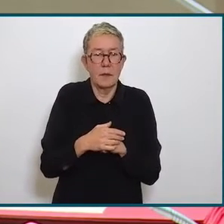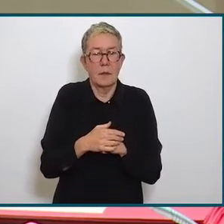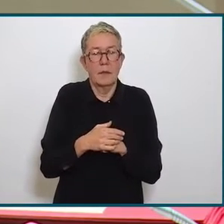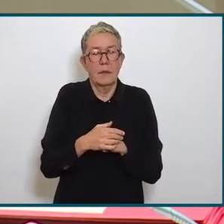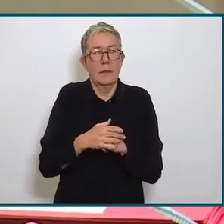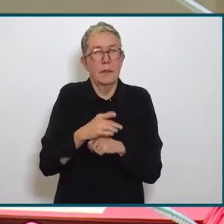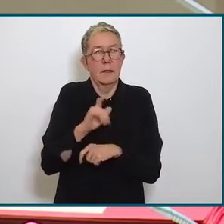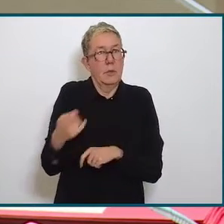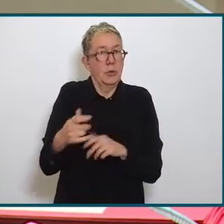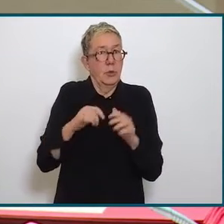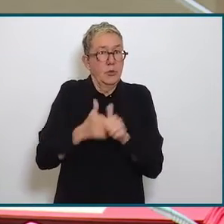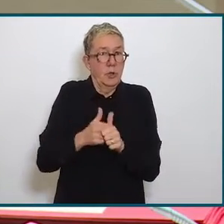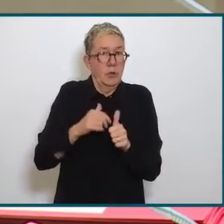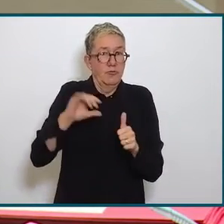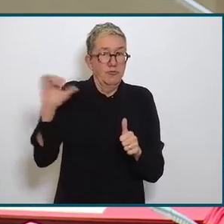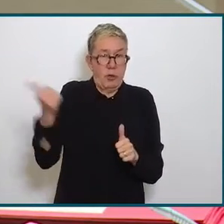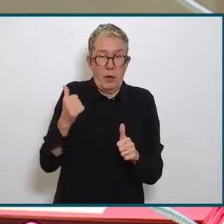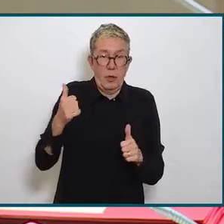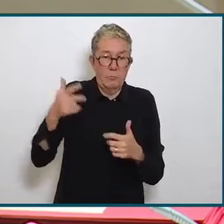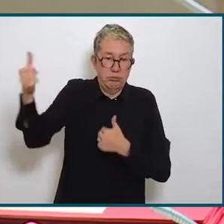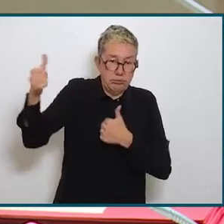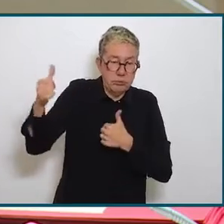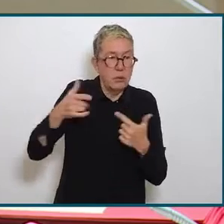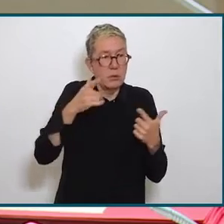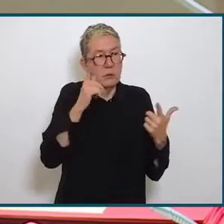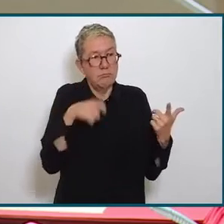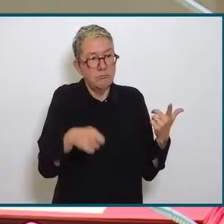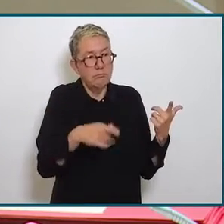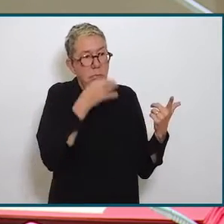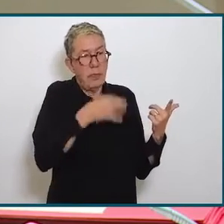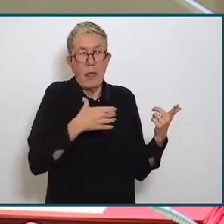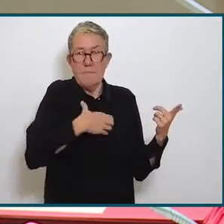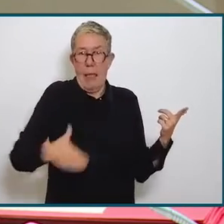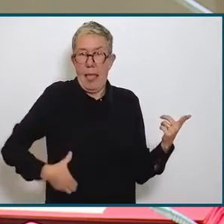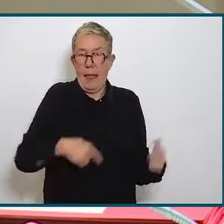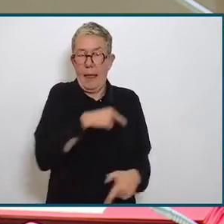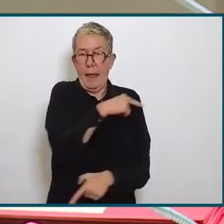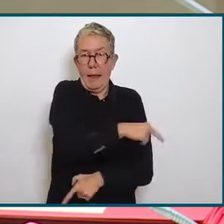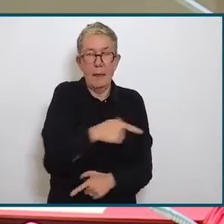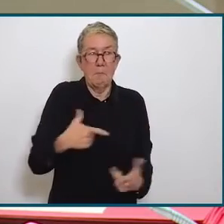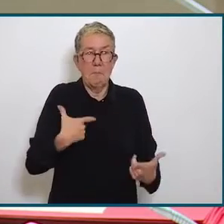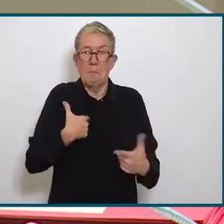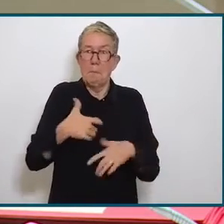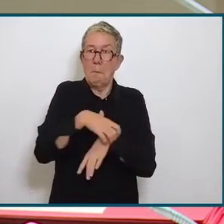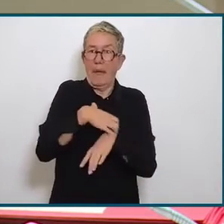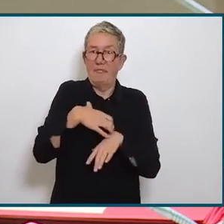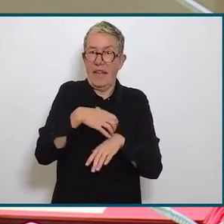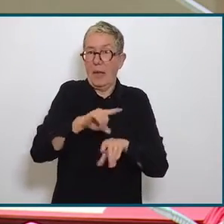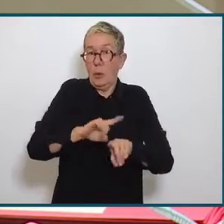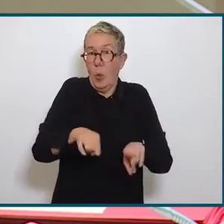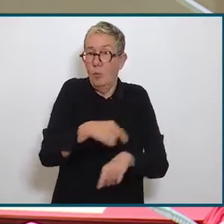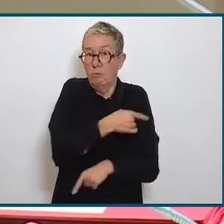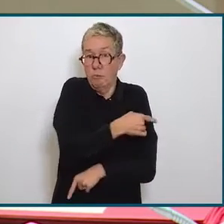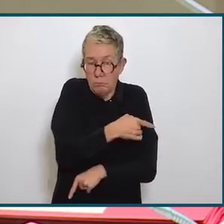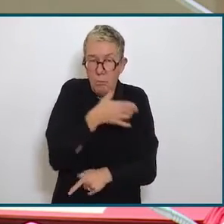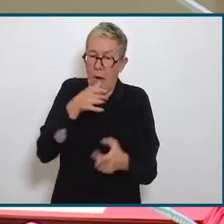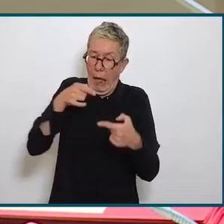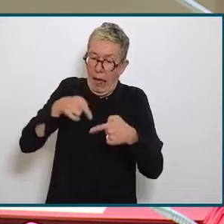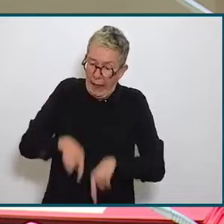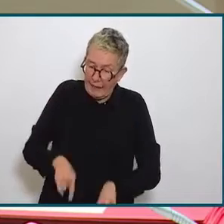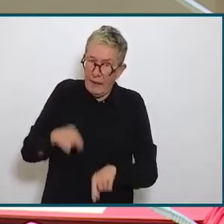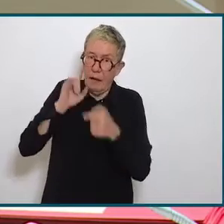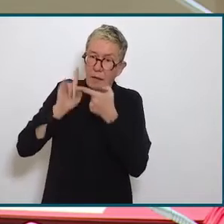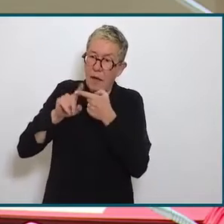de chacune des parties, car n'en déplaise à M. Bézombre, le maire n'est ni un shérif ni un préfet. À l'État, les questions d'élucidation,